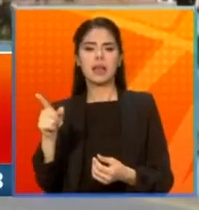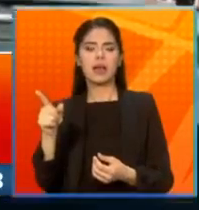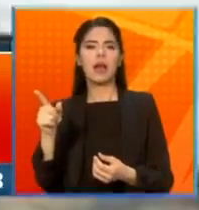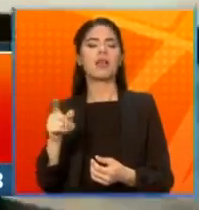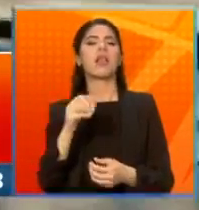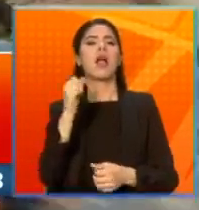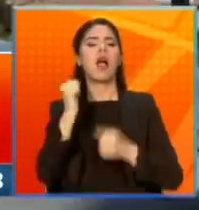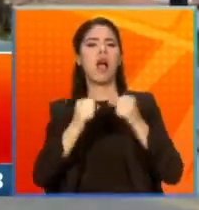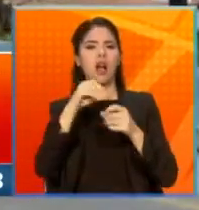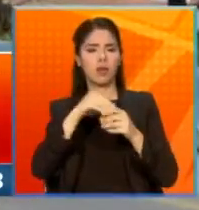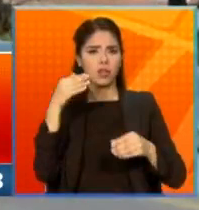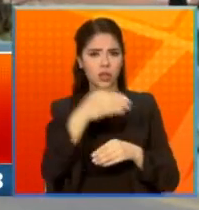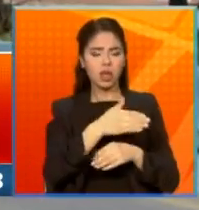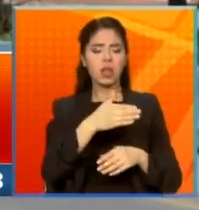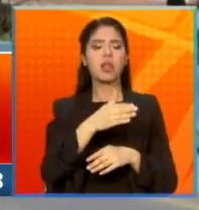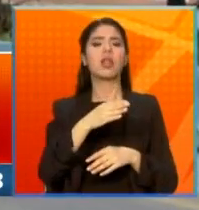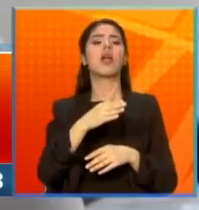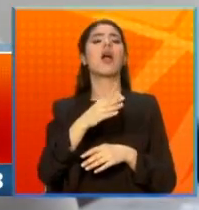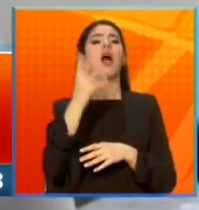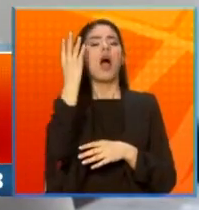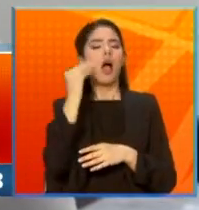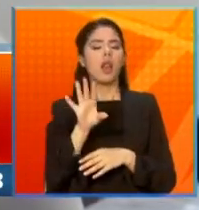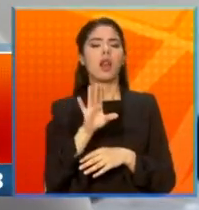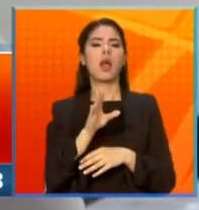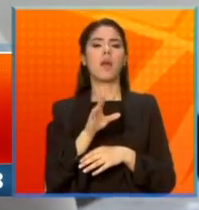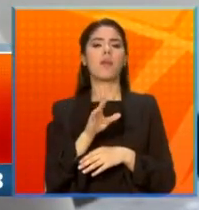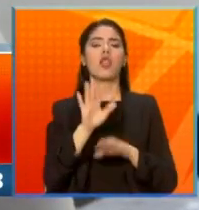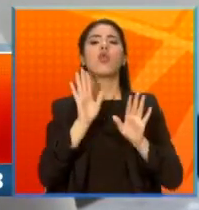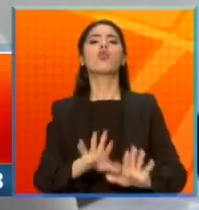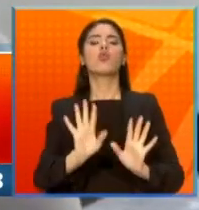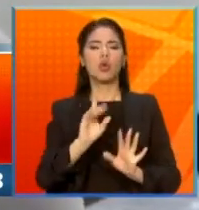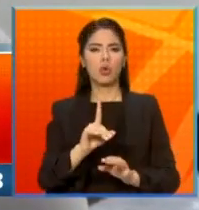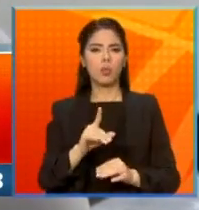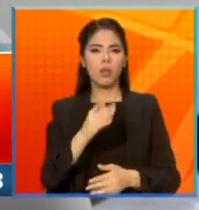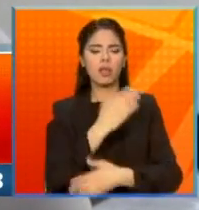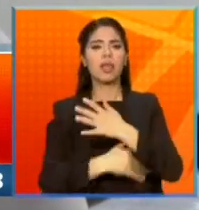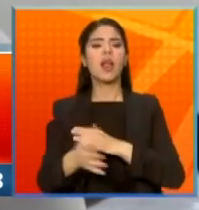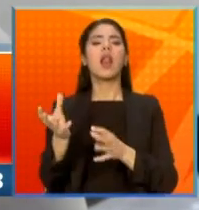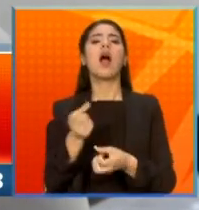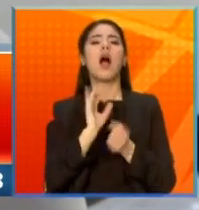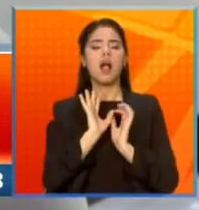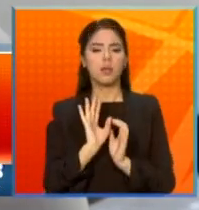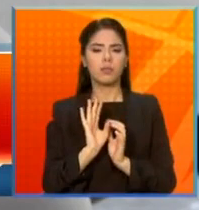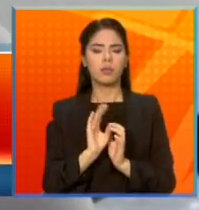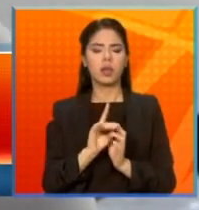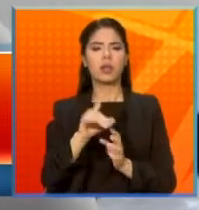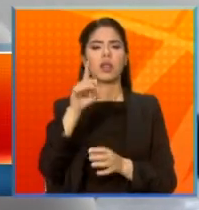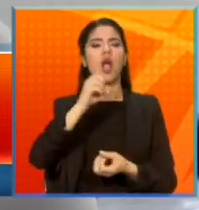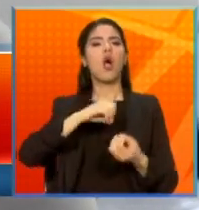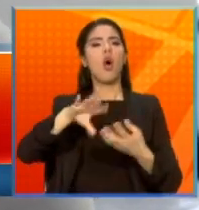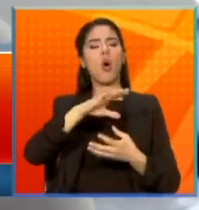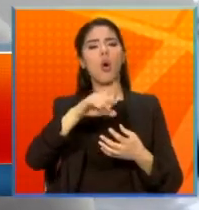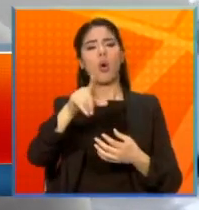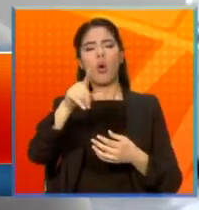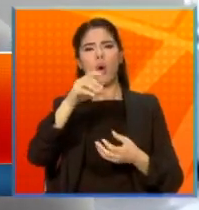fark edemedi. Olay yerinde Ümmü Yeşil'i aradılar. Durmadığı için hani yaralıyı almadı diye onlar olay yerindedir diye